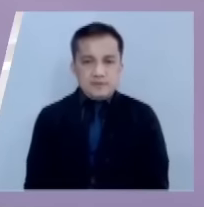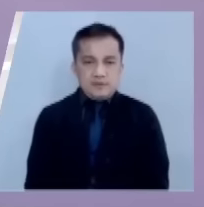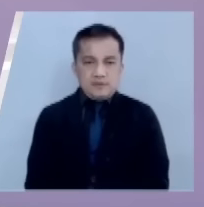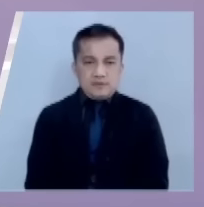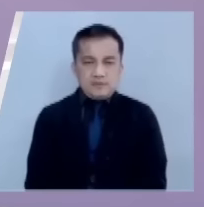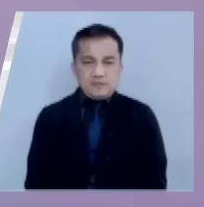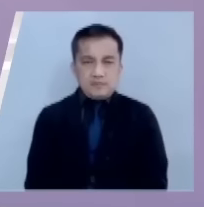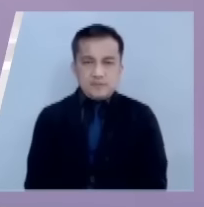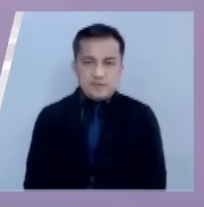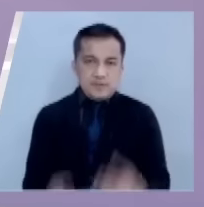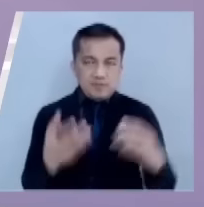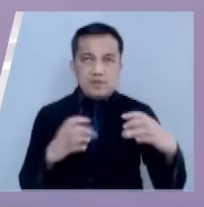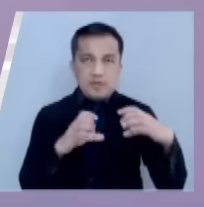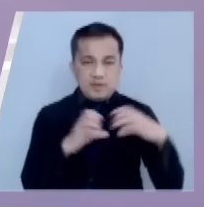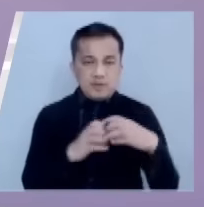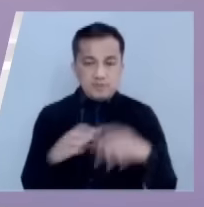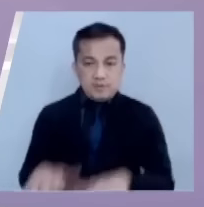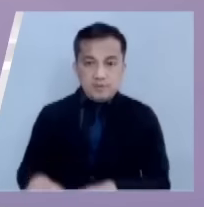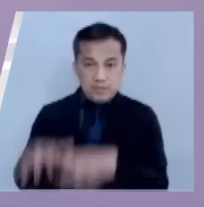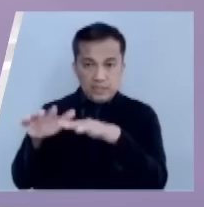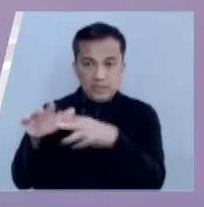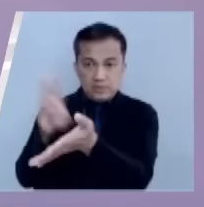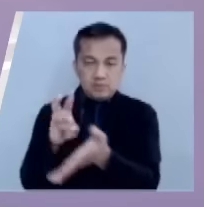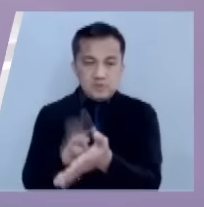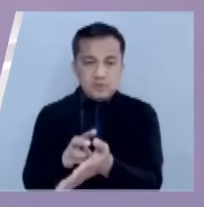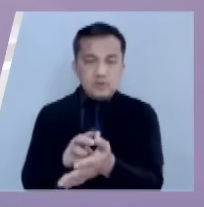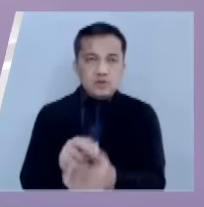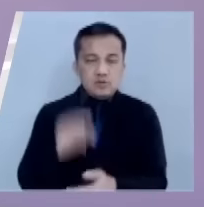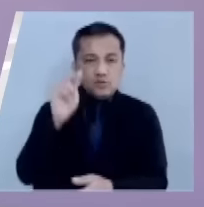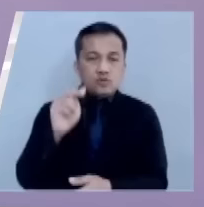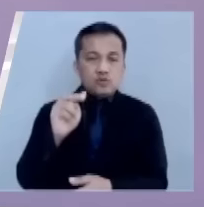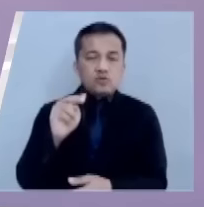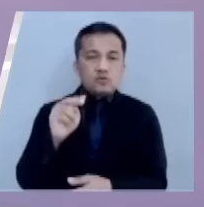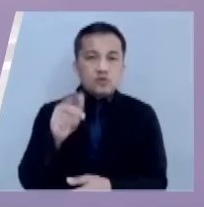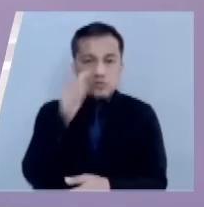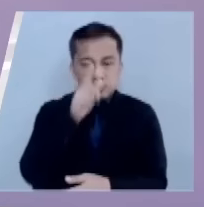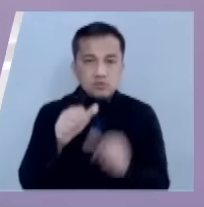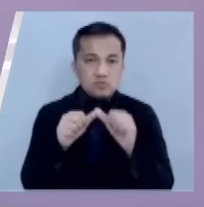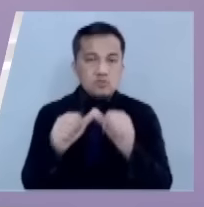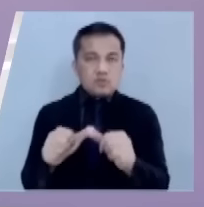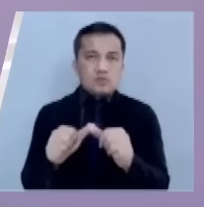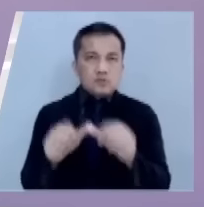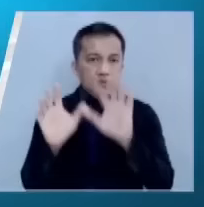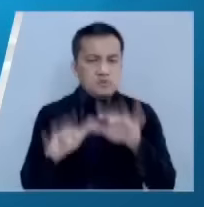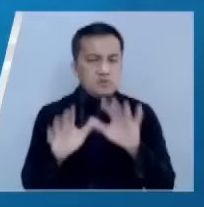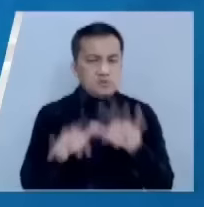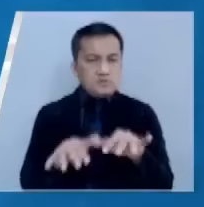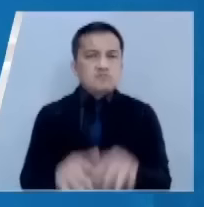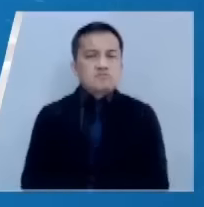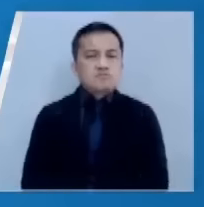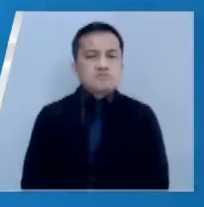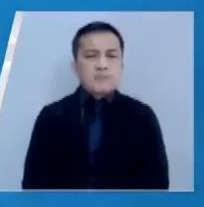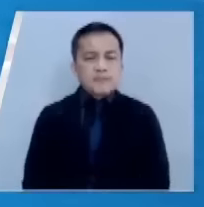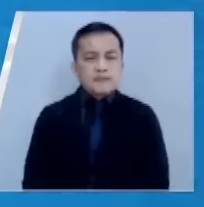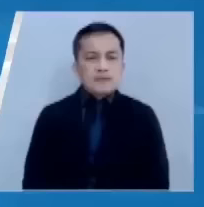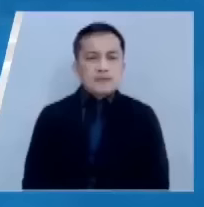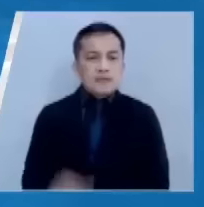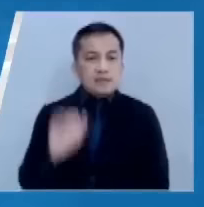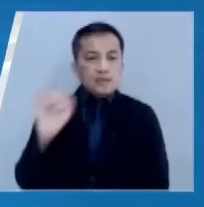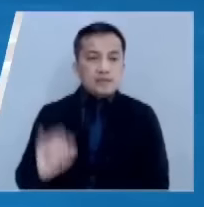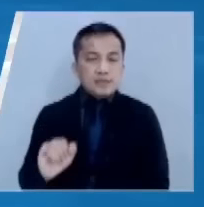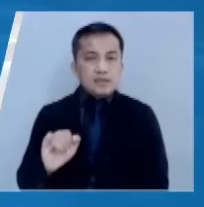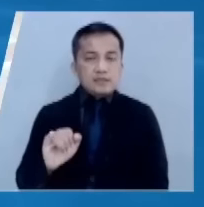Mga kapuso, binaha ang ilang bahagi ng Northern Luzon dahil sa nagpapatuloy na maulang panahon. sa Ilagan Isabela. Hindi na